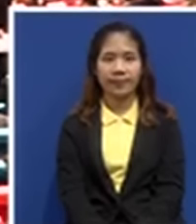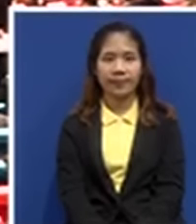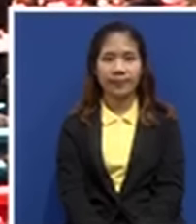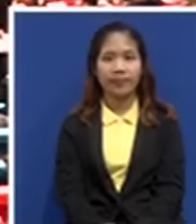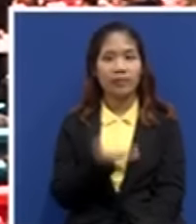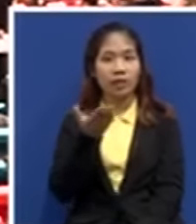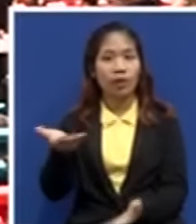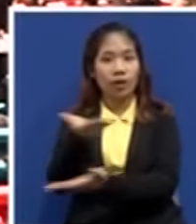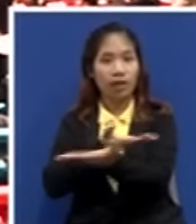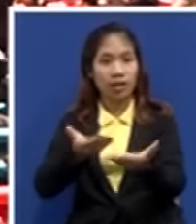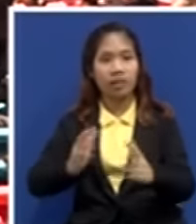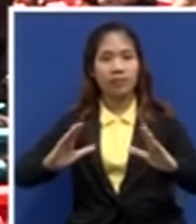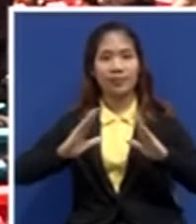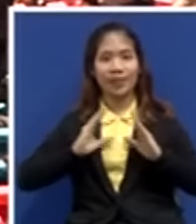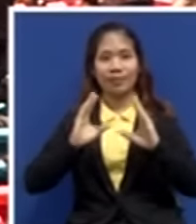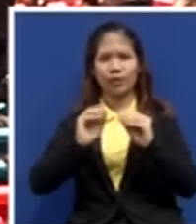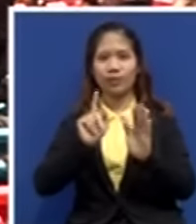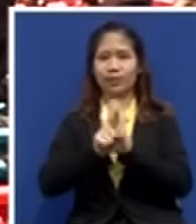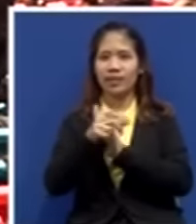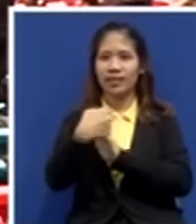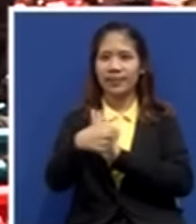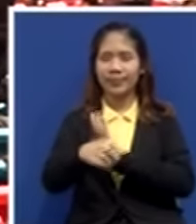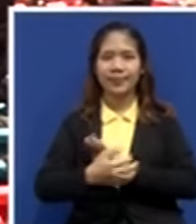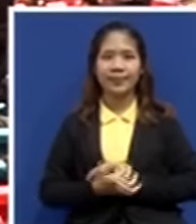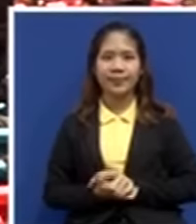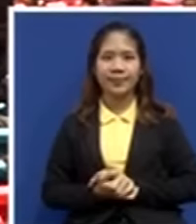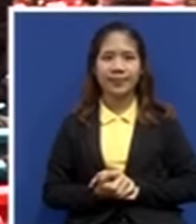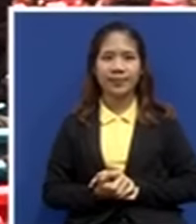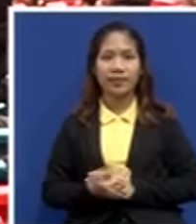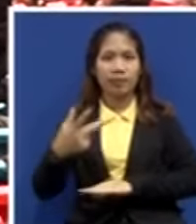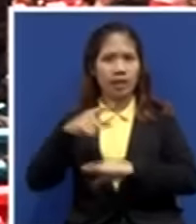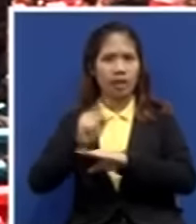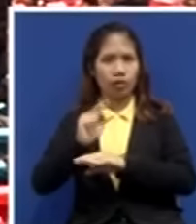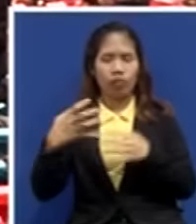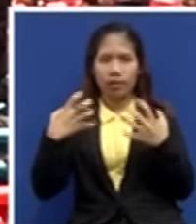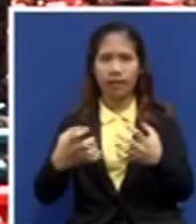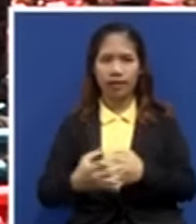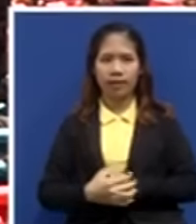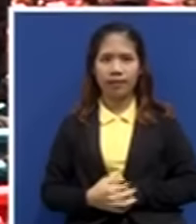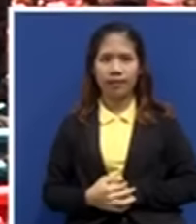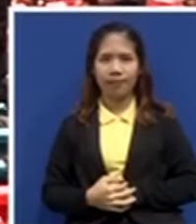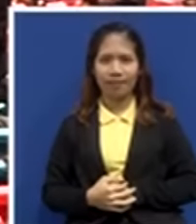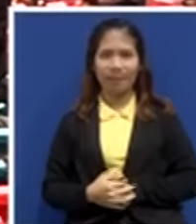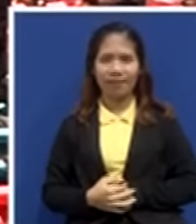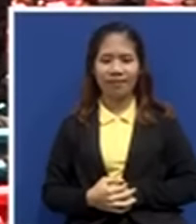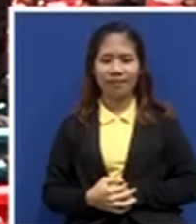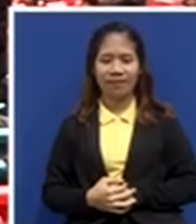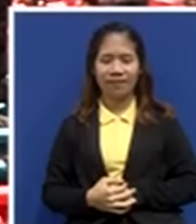ขอหารือพักการประชุมสัก10นาทีครับท่านประธานครับ ท่านประธานคร ับท่านประธานต้องแข็งเลยครับ